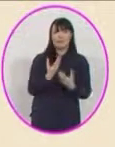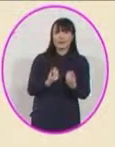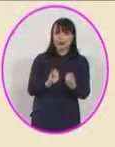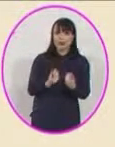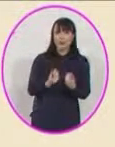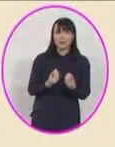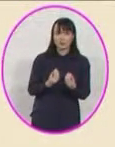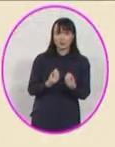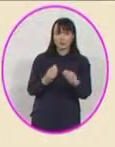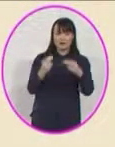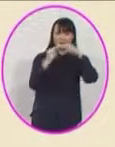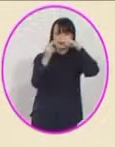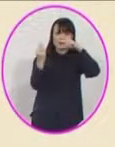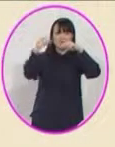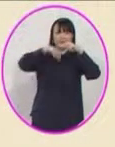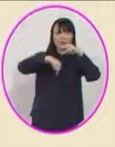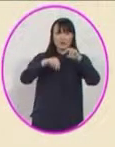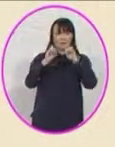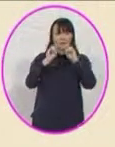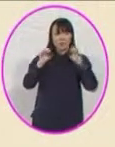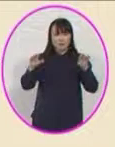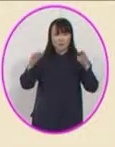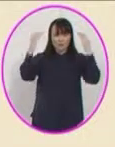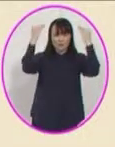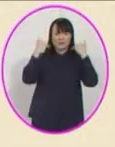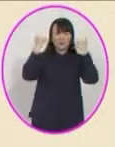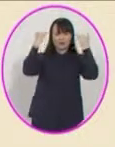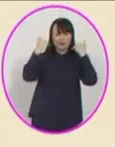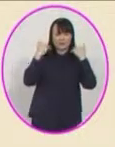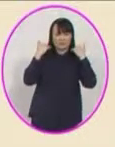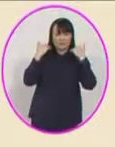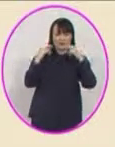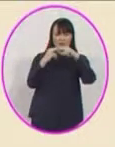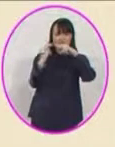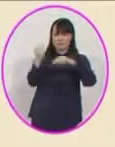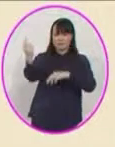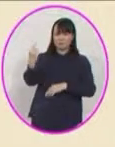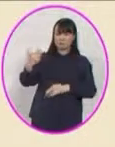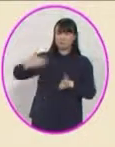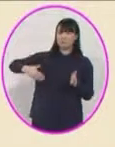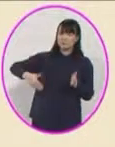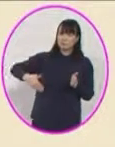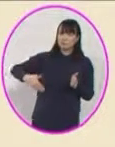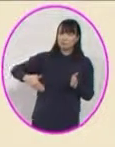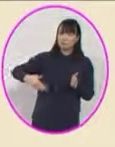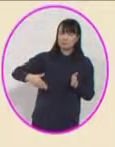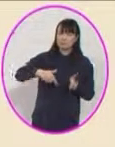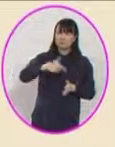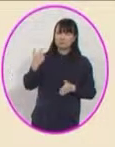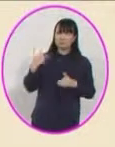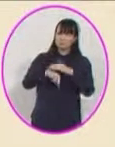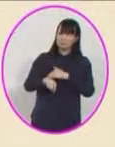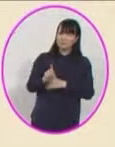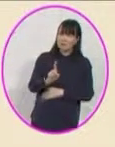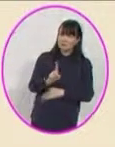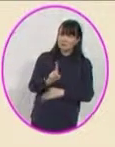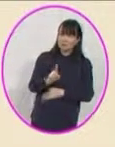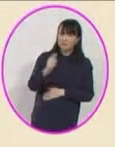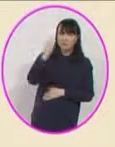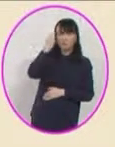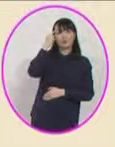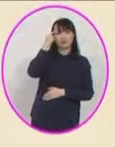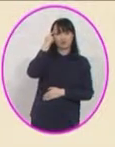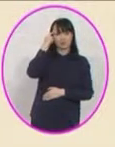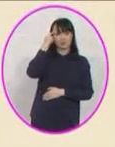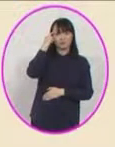遅れているの放送が聞こえなくてあのなんで遅れてるんだろうっていう電車が来ないなーって思っている方とかあと